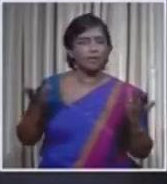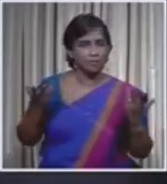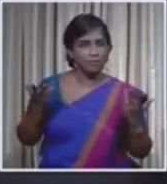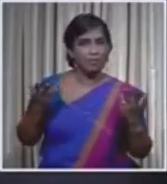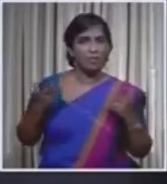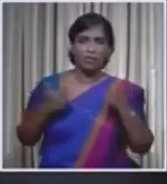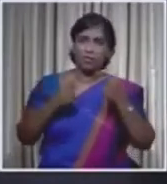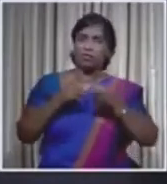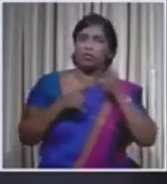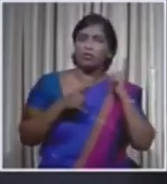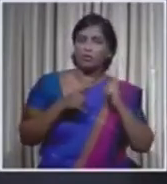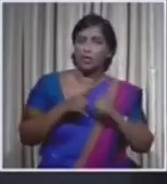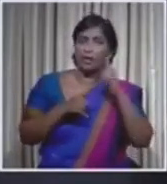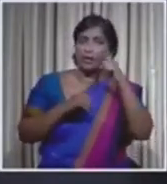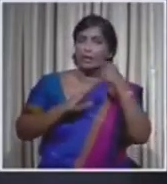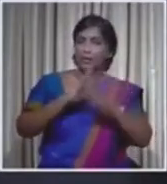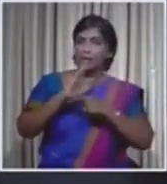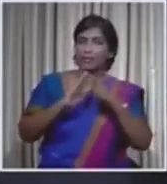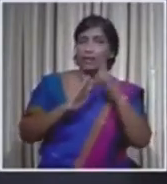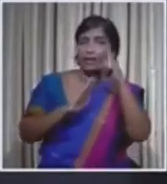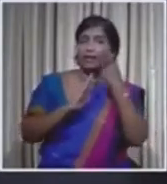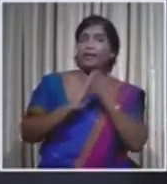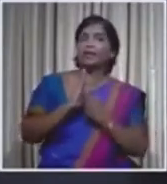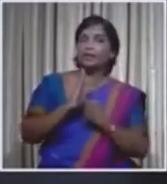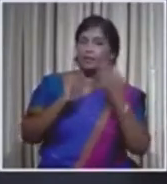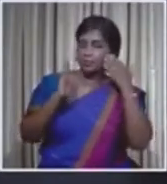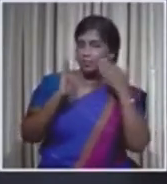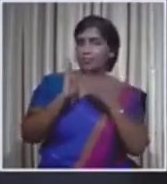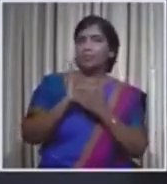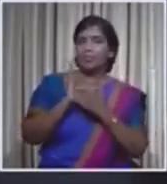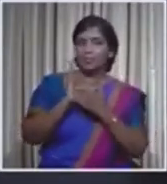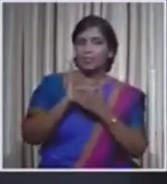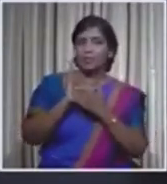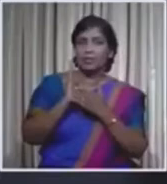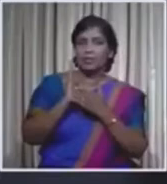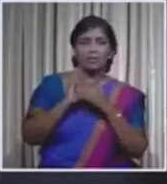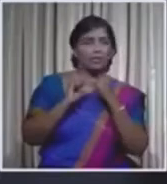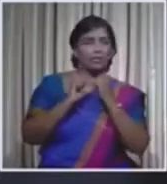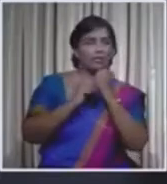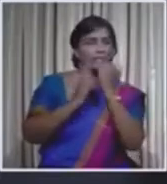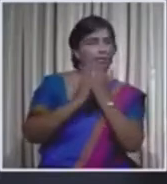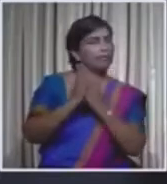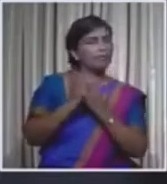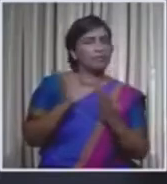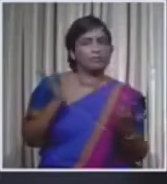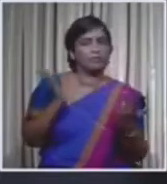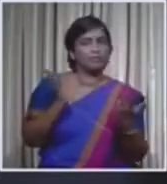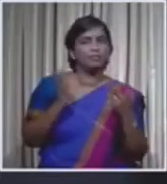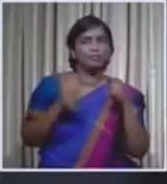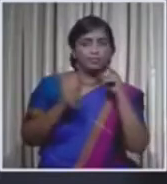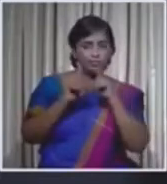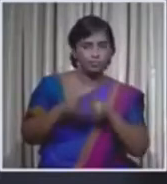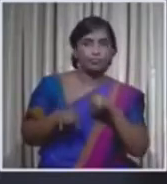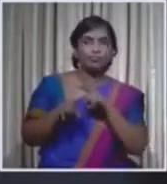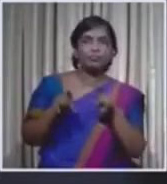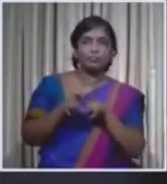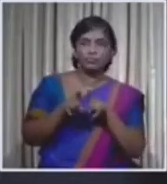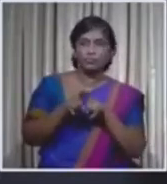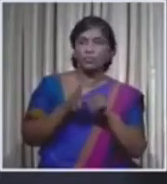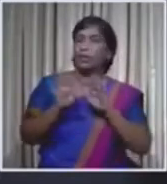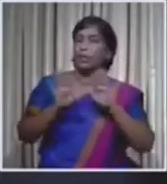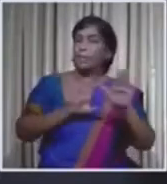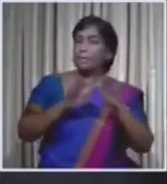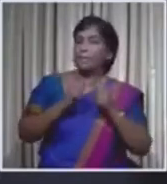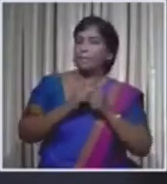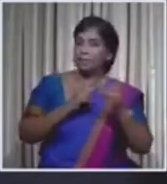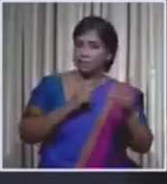හොඳ උදාහරණයක් තමයි එක රටක් එක නීතියක් පිළිබඳ ඇති කරපු මේ මැඩ සටහන ඉතින් අපිට මේ අනුව පාලනය ගෙනියන